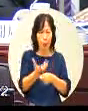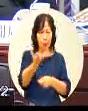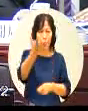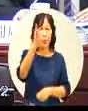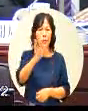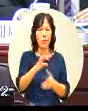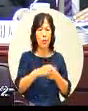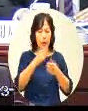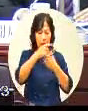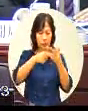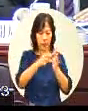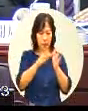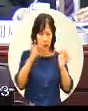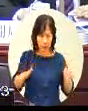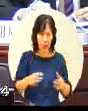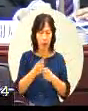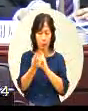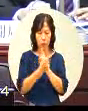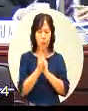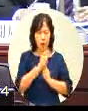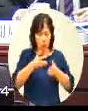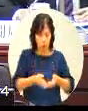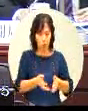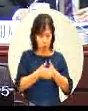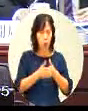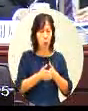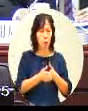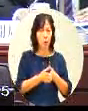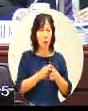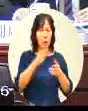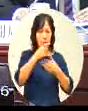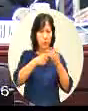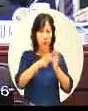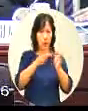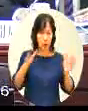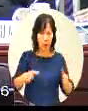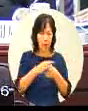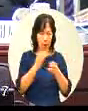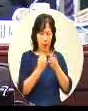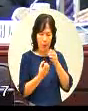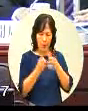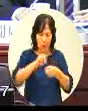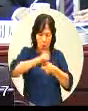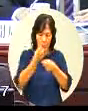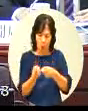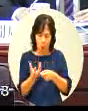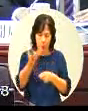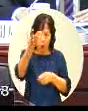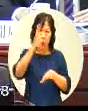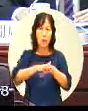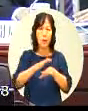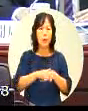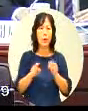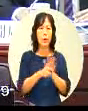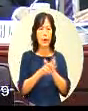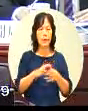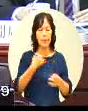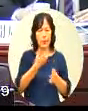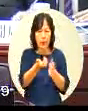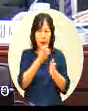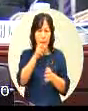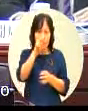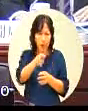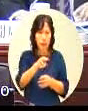这个礼拜对我们来讲很重要，因为这个礼拜是一个高峰期。但是我觉得刚刚看